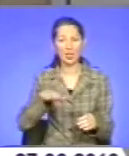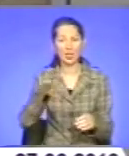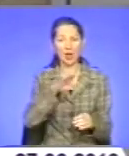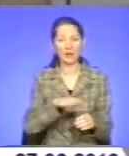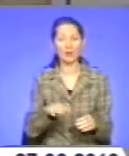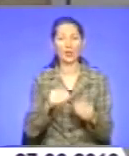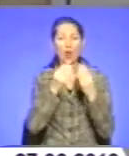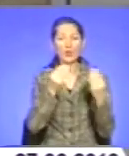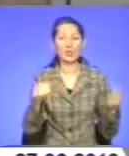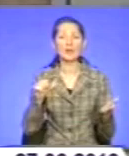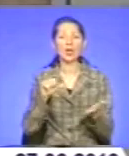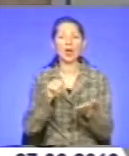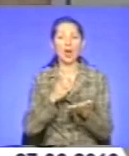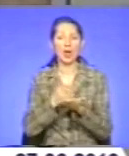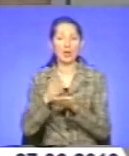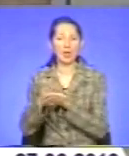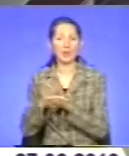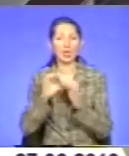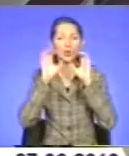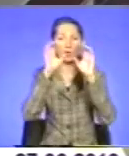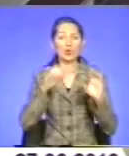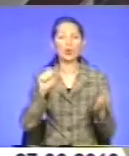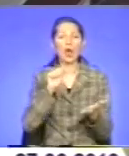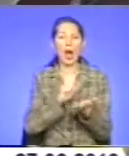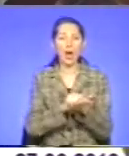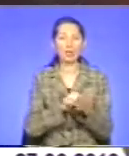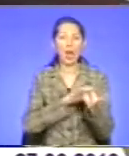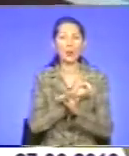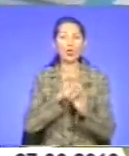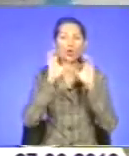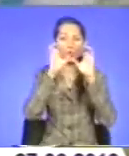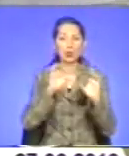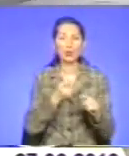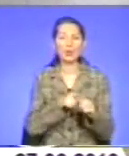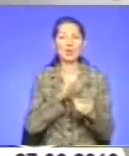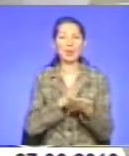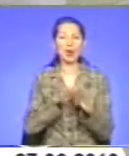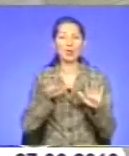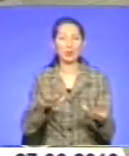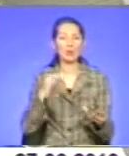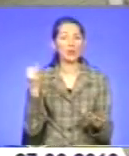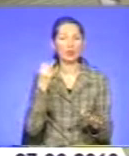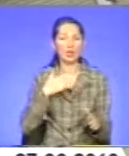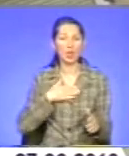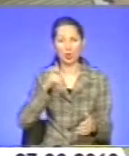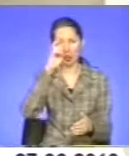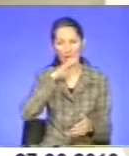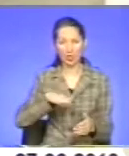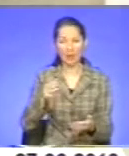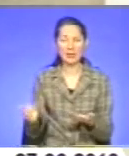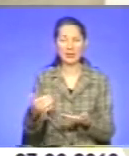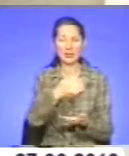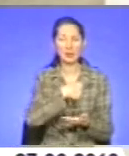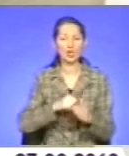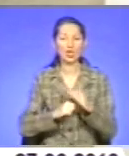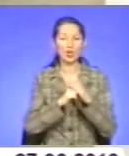У виставці представлені конституційні акти, проекти конституції, які мали місце в історії нашої держави, зібрані на основі